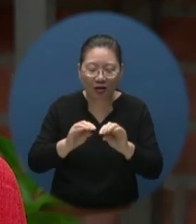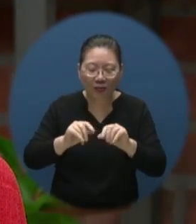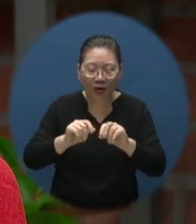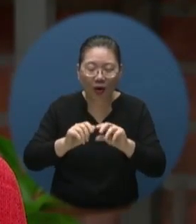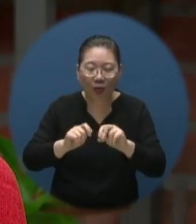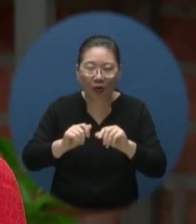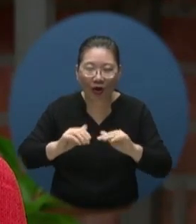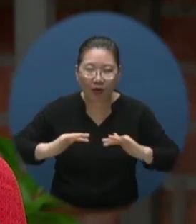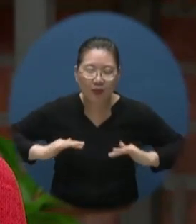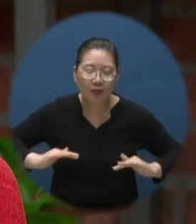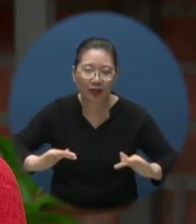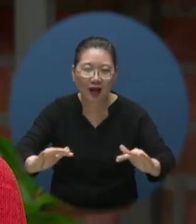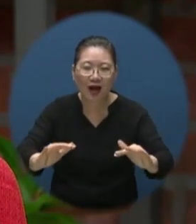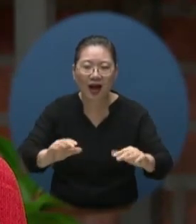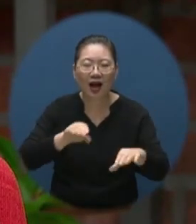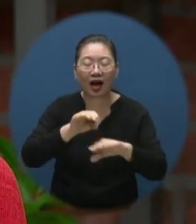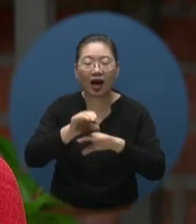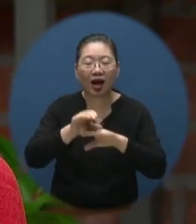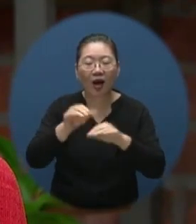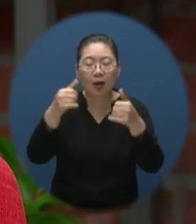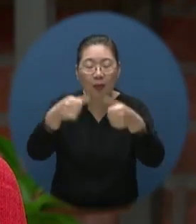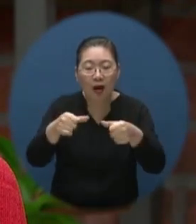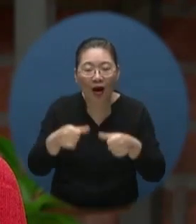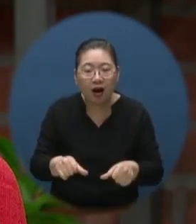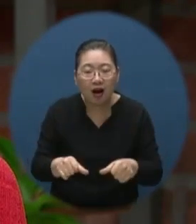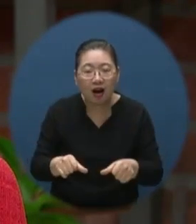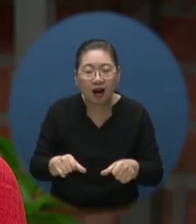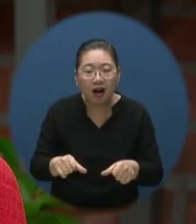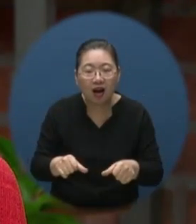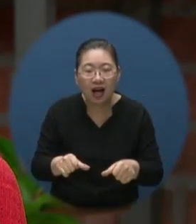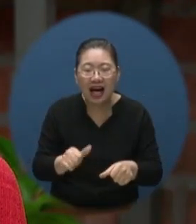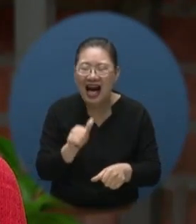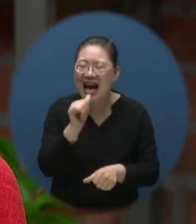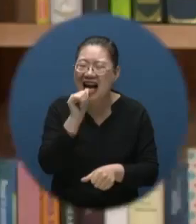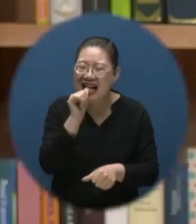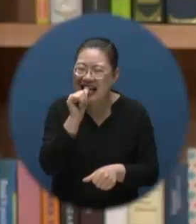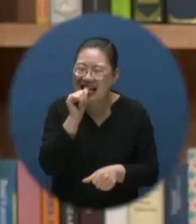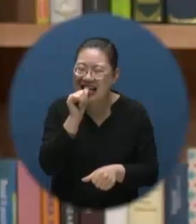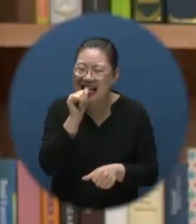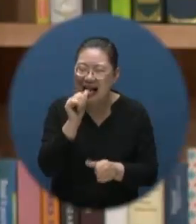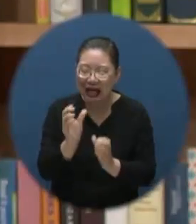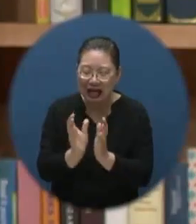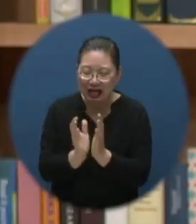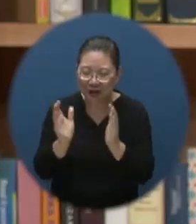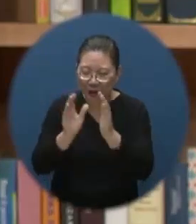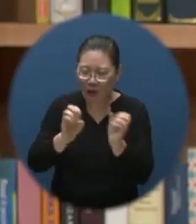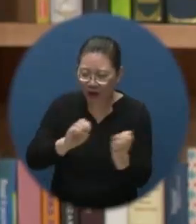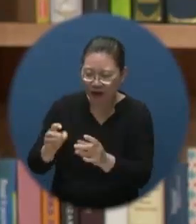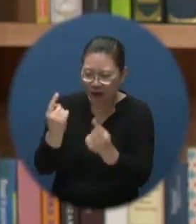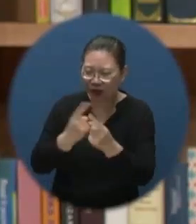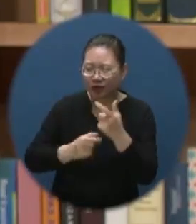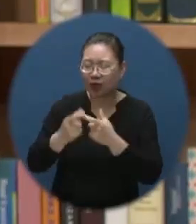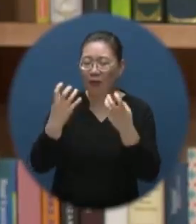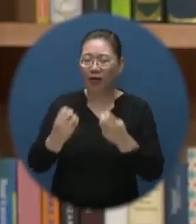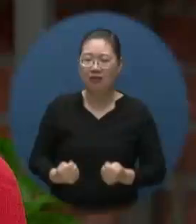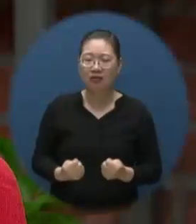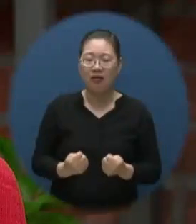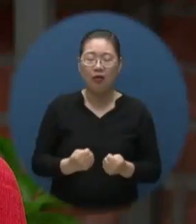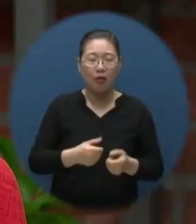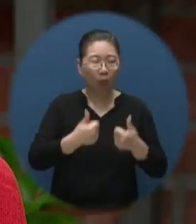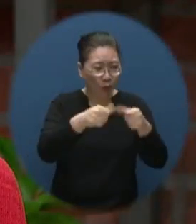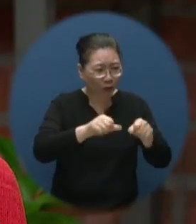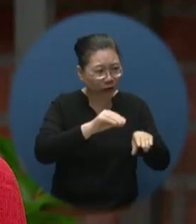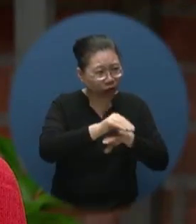어. 차 망가진 게 우리 깡통 버린 것보다 더 많아요. 망가진 차가? 예, 자동차가.